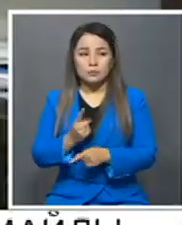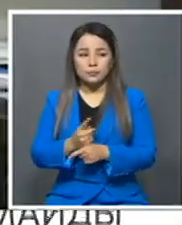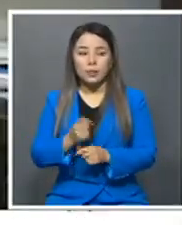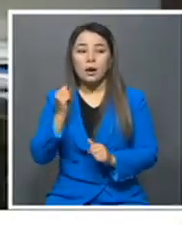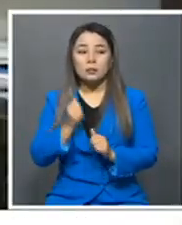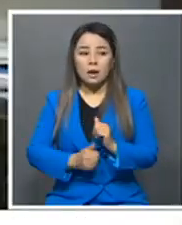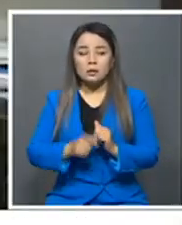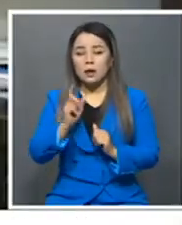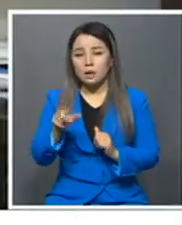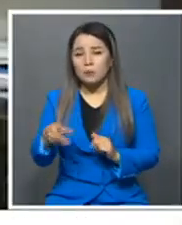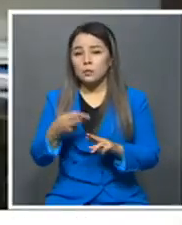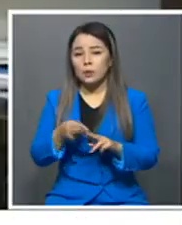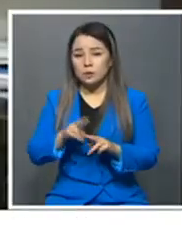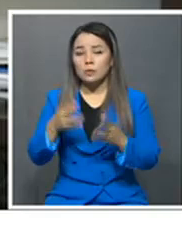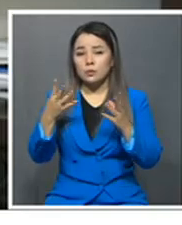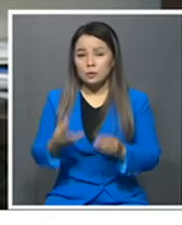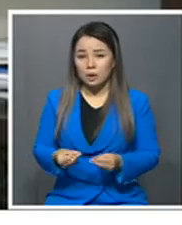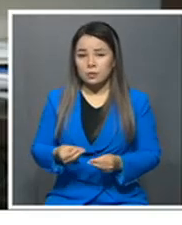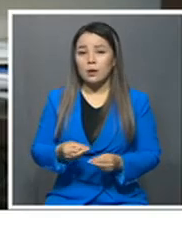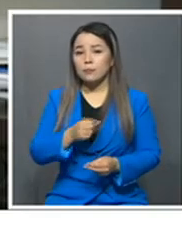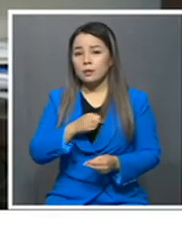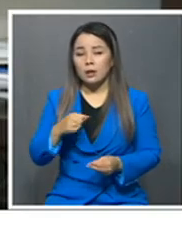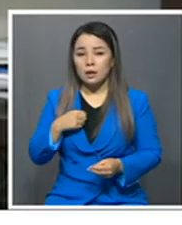Әркім сол күн шыққаннан кейін